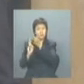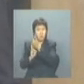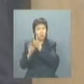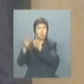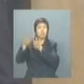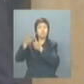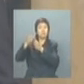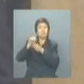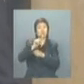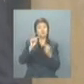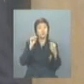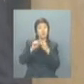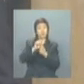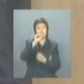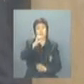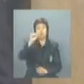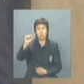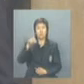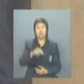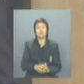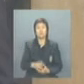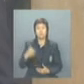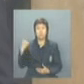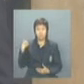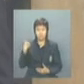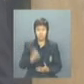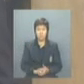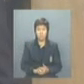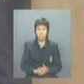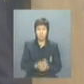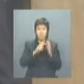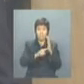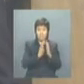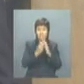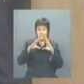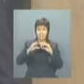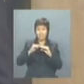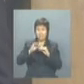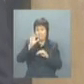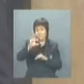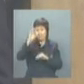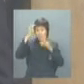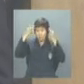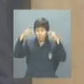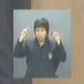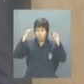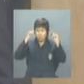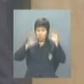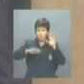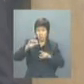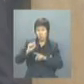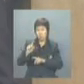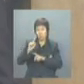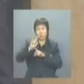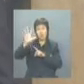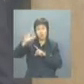ดยว่าที่ประธานสภาผู้แทนราษฎรคาดการว่าการประชุมเพื่อเลือกนายกรัฐมนตรีจะมีขึ้นภายในวันศุกร์ที่5สิงหาคมนี้ค่ะ